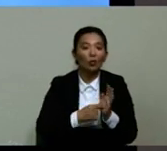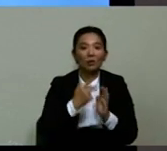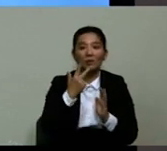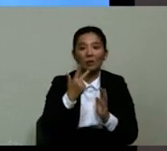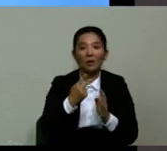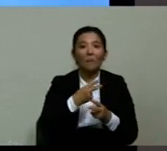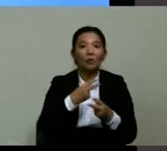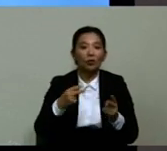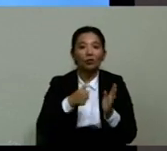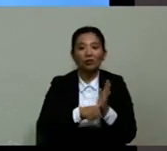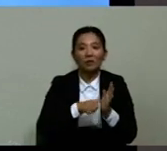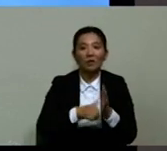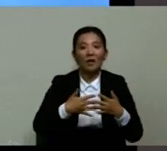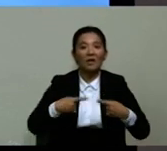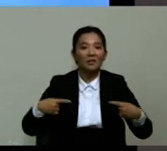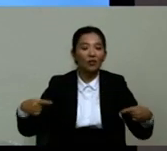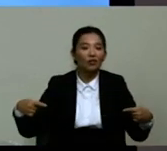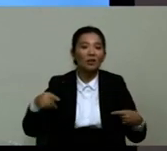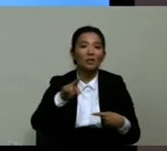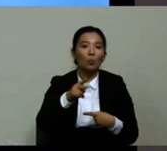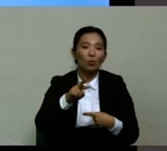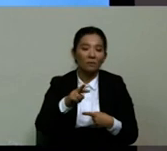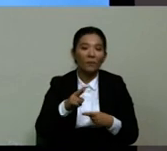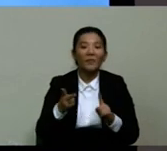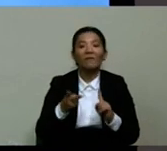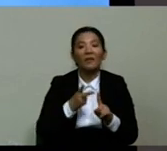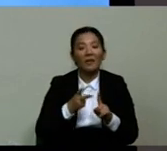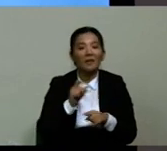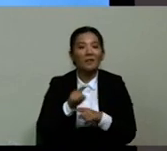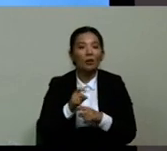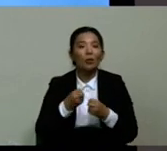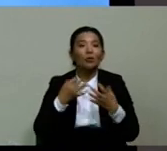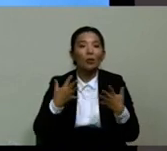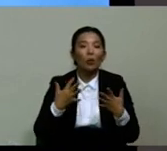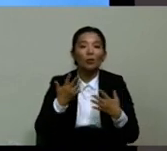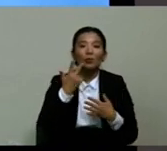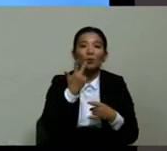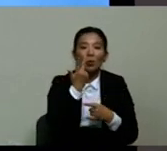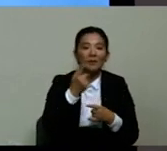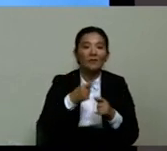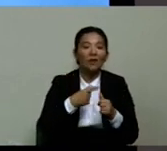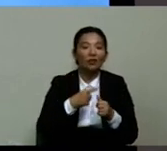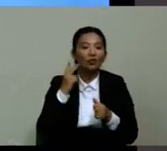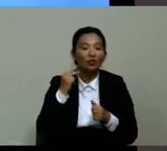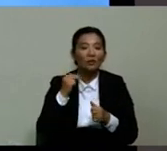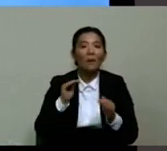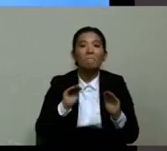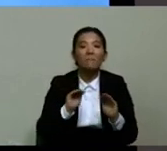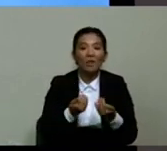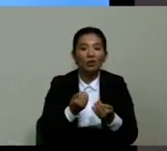3, то есть 60 различных способов. Вторая задачка. Сколько различных трехзначных чисел